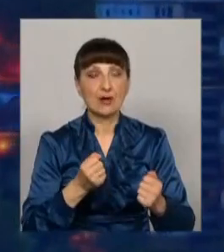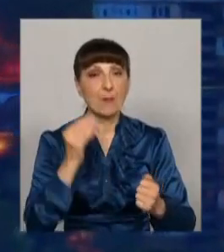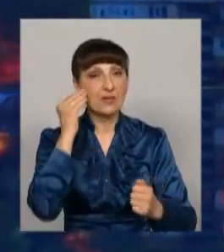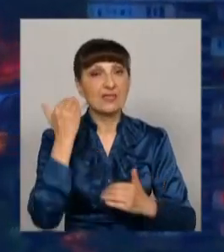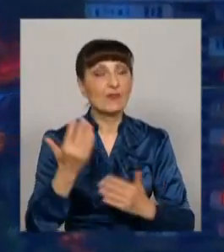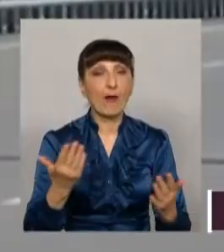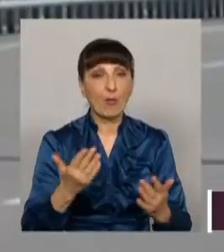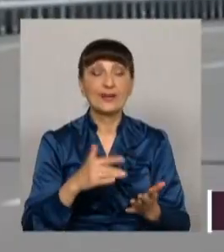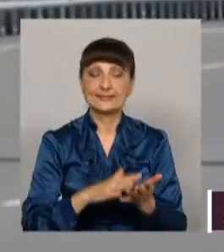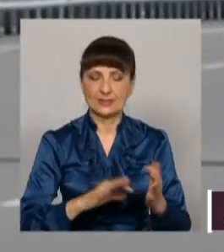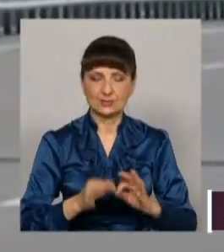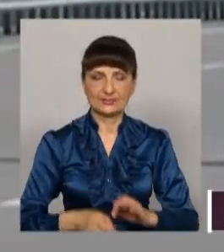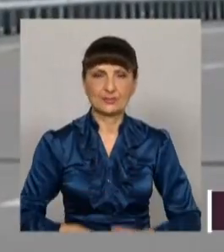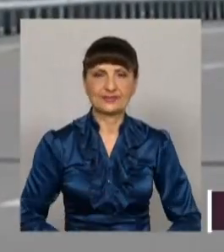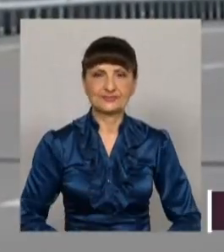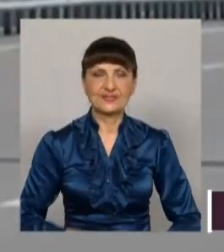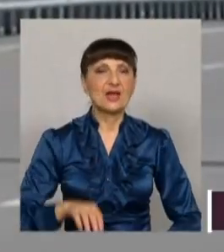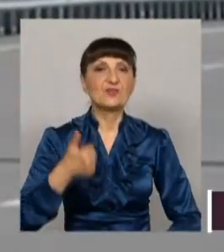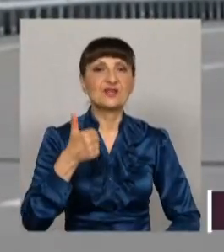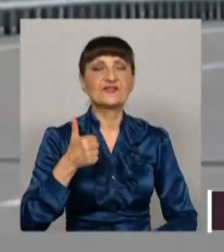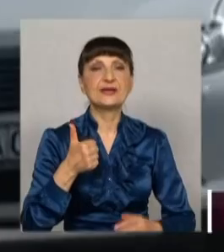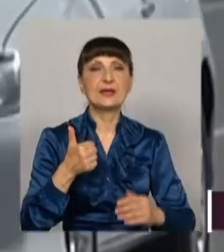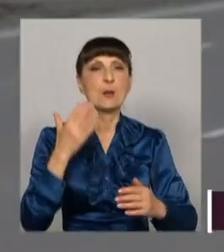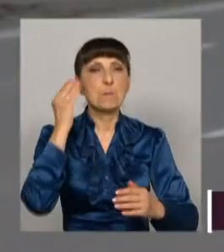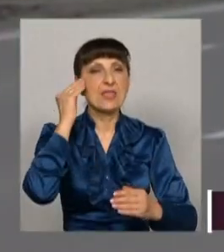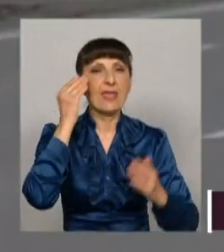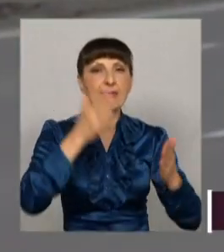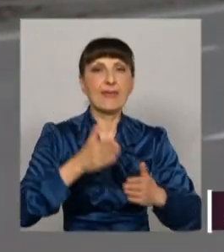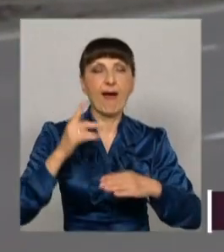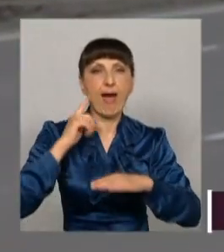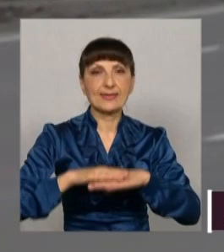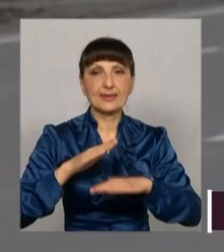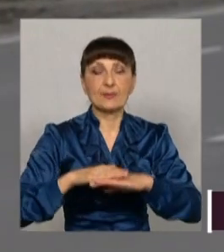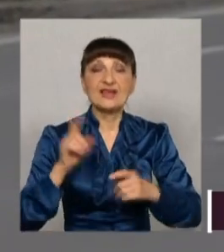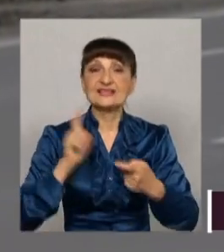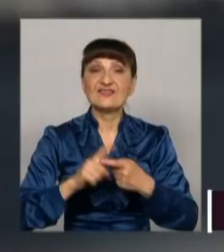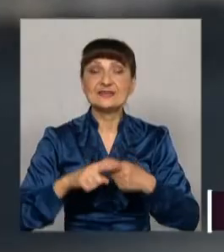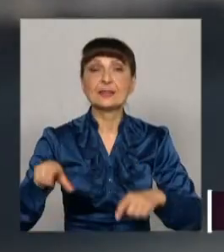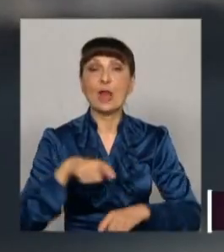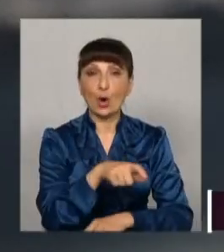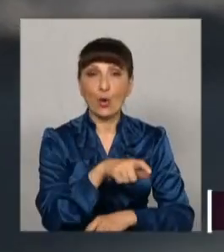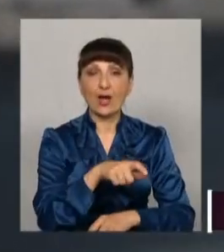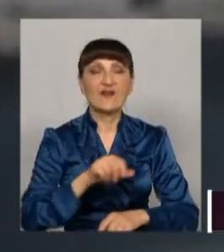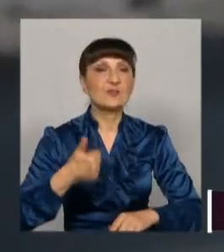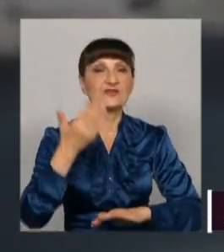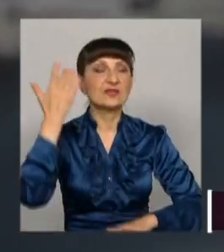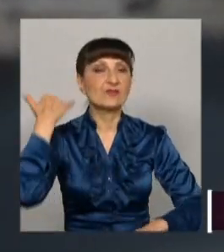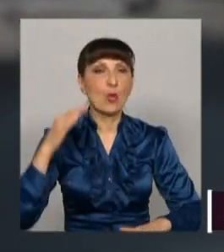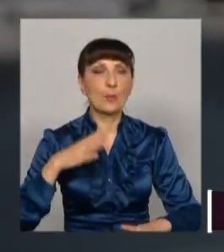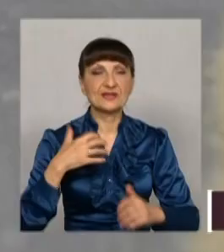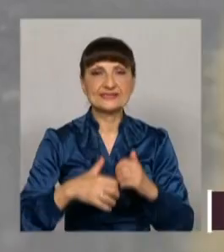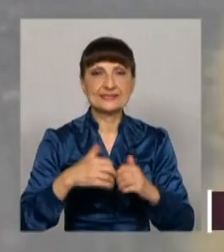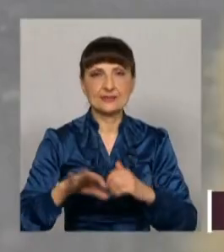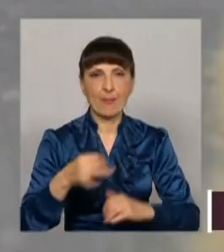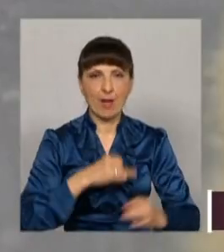Альжанова. Впервые о рейтинге акимов, который в первую очередь будет зависеть от качества дорог, заговорили на заседании правительства в середине